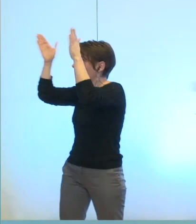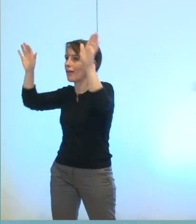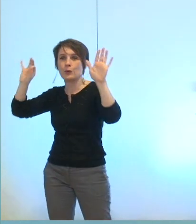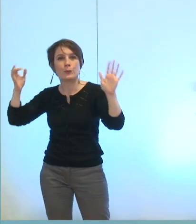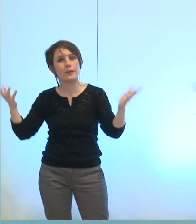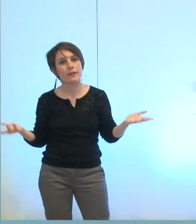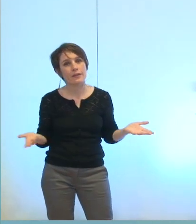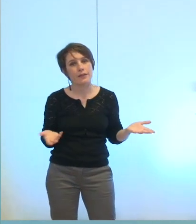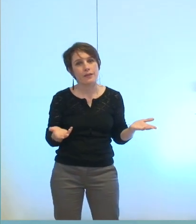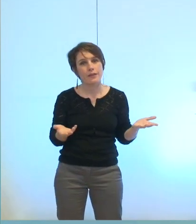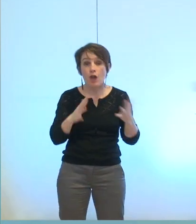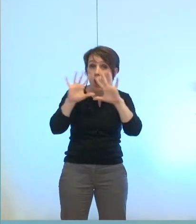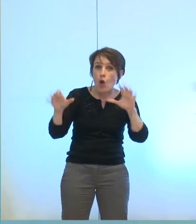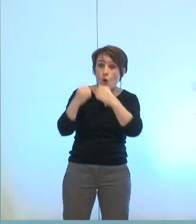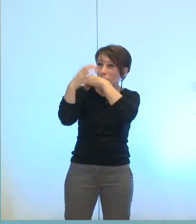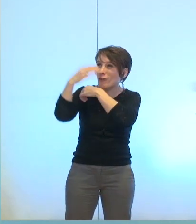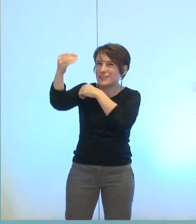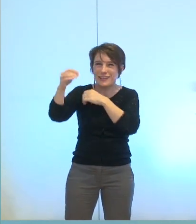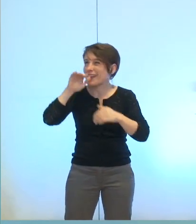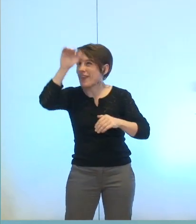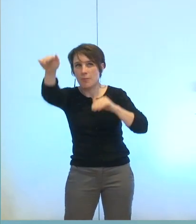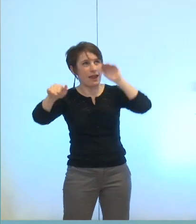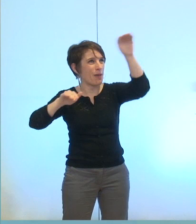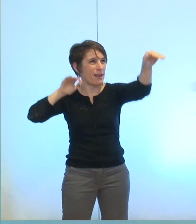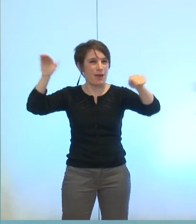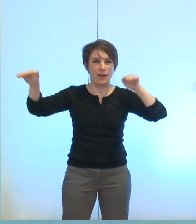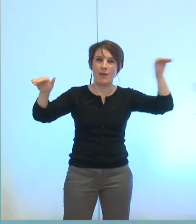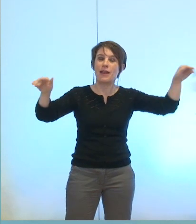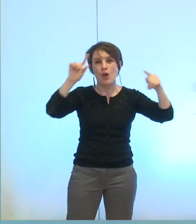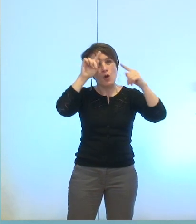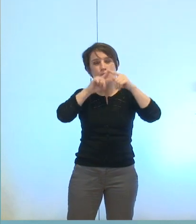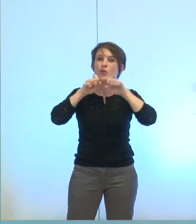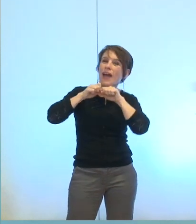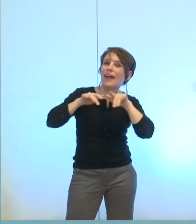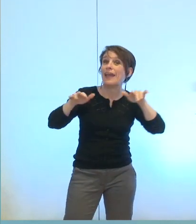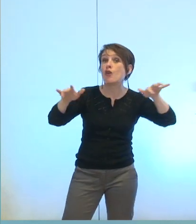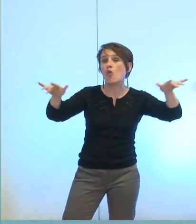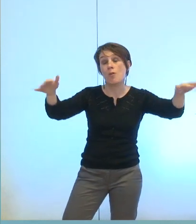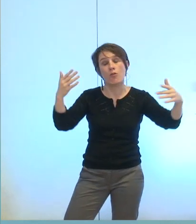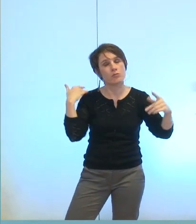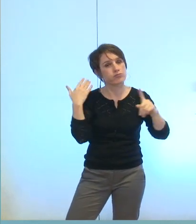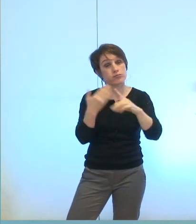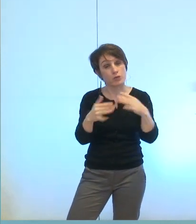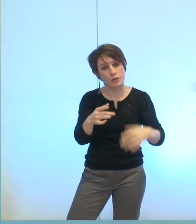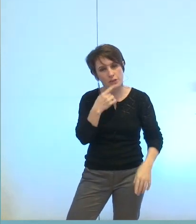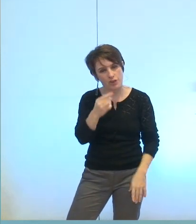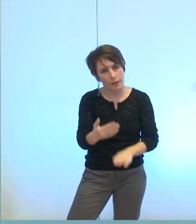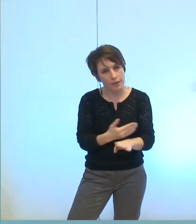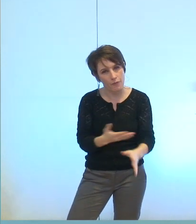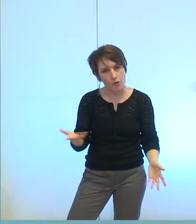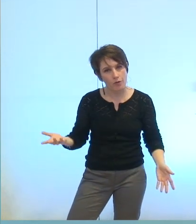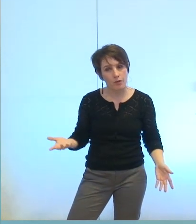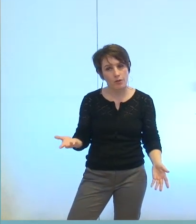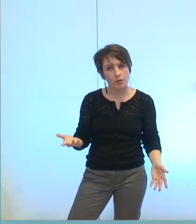compétences externes au service d'un rayonnement dont nous avons abondamment parlé auparavant comme si les